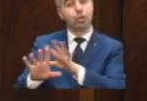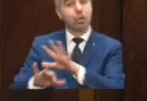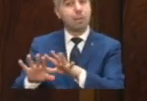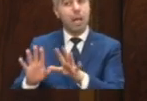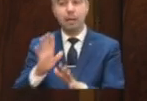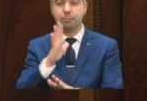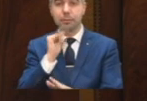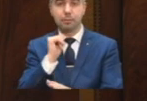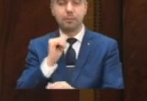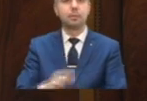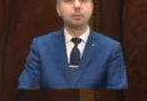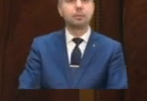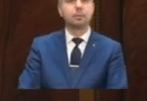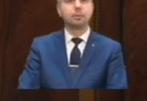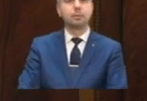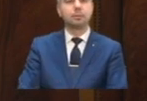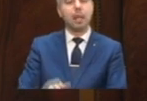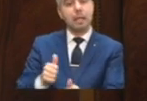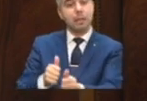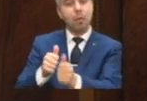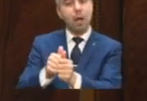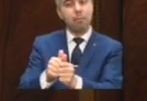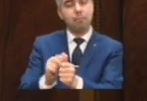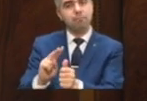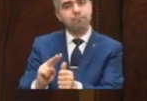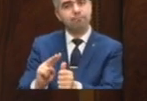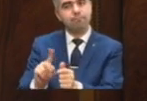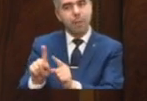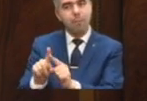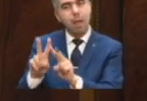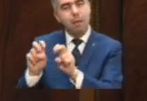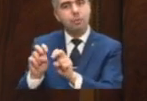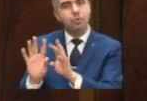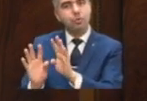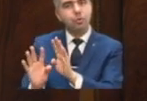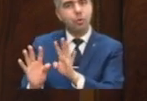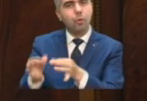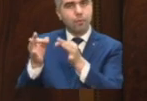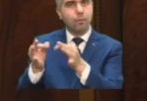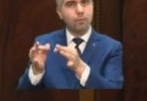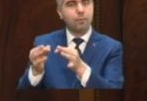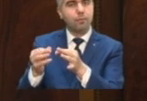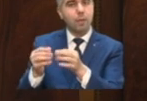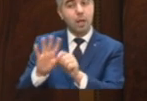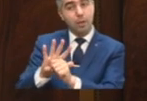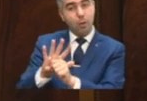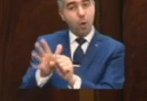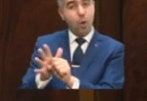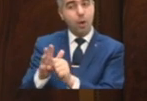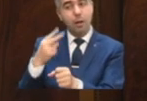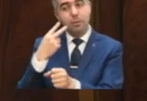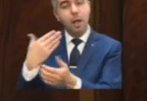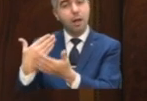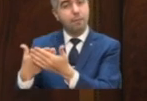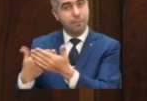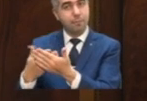الاجتماعي يعني خصو يتواكب بطريقه اخرى. وظهر لي ان الجائحه بينات لهذا القطاع هذا